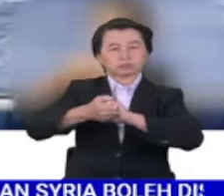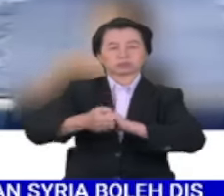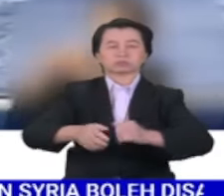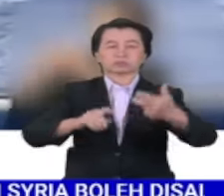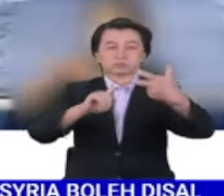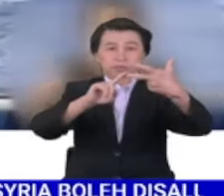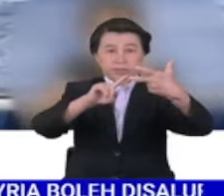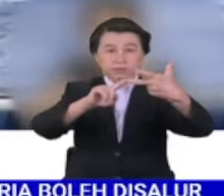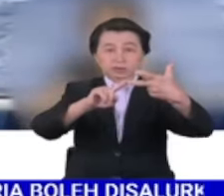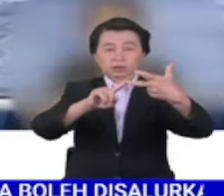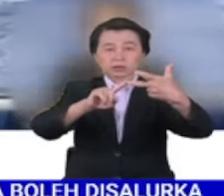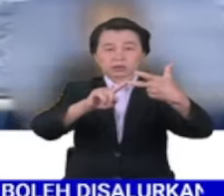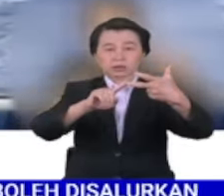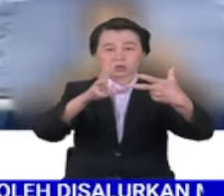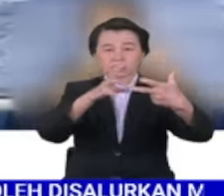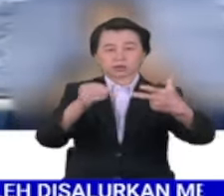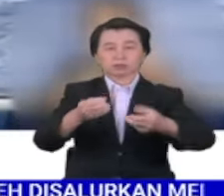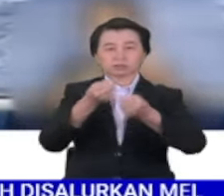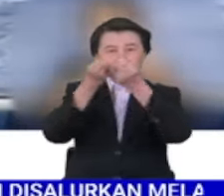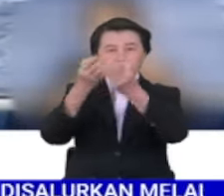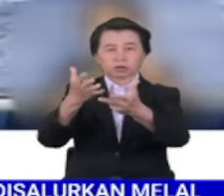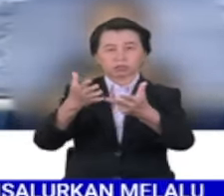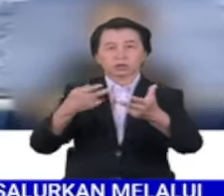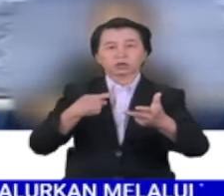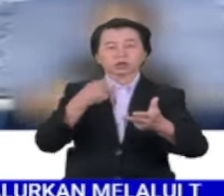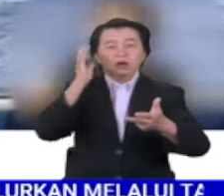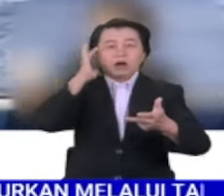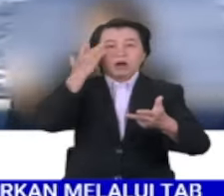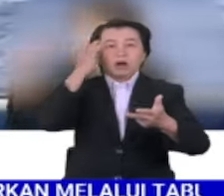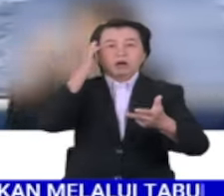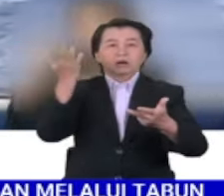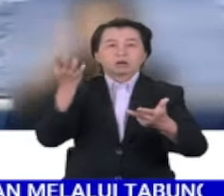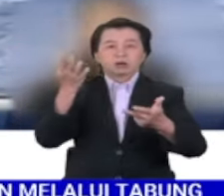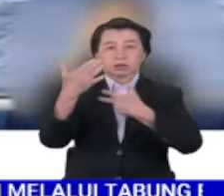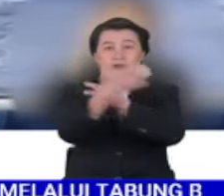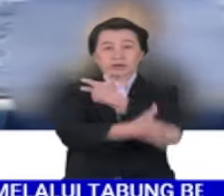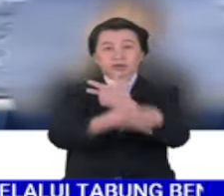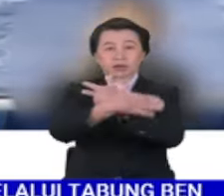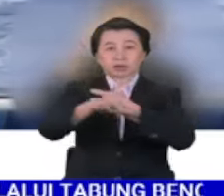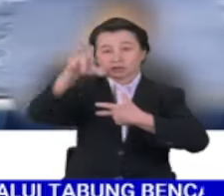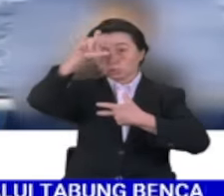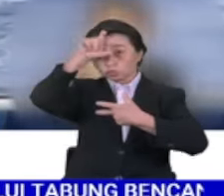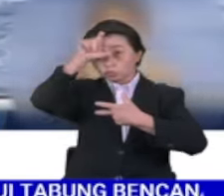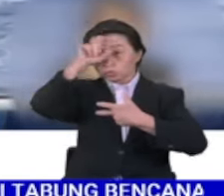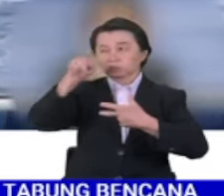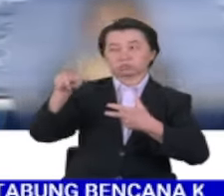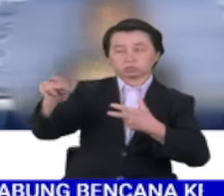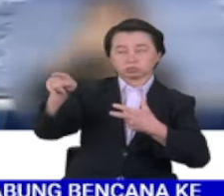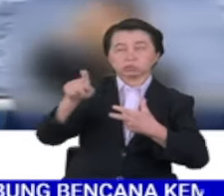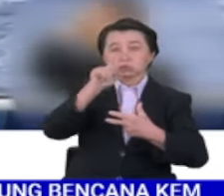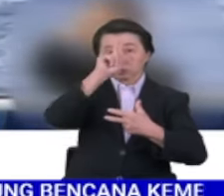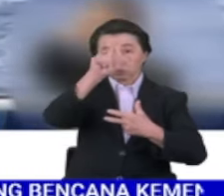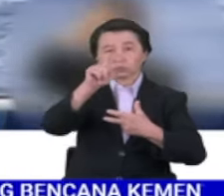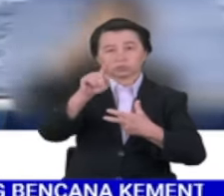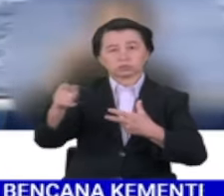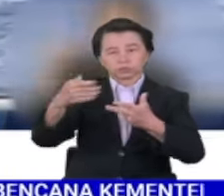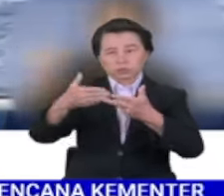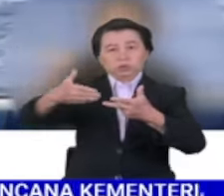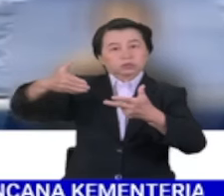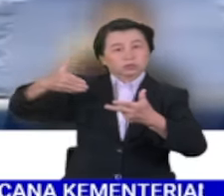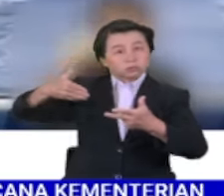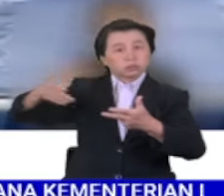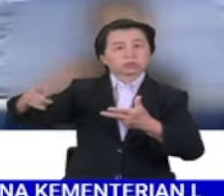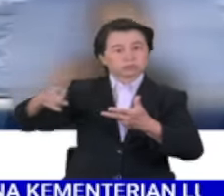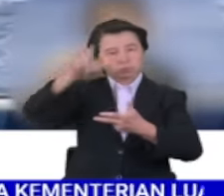ketiganya yang maklumat yang kurang diketahui negara Turki sebenarnya sebelum ini pun telah